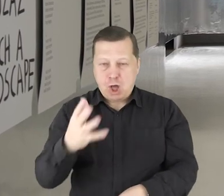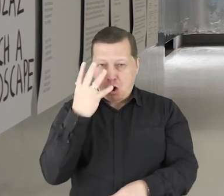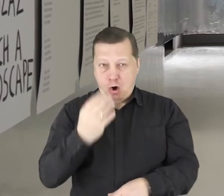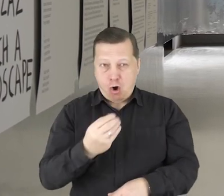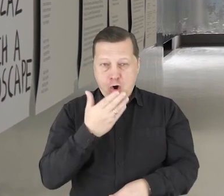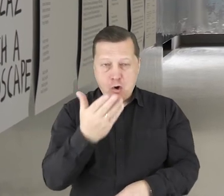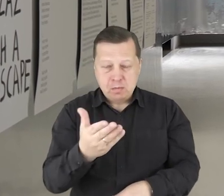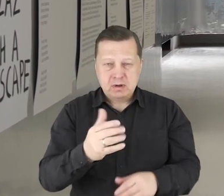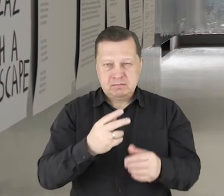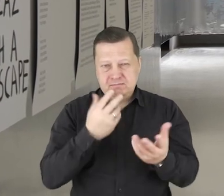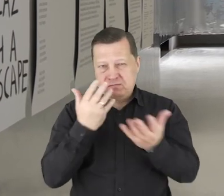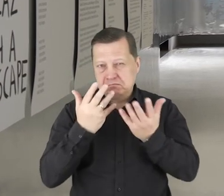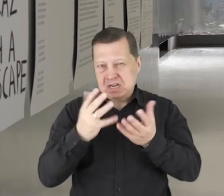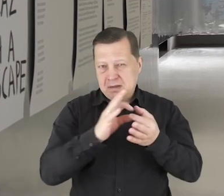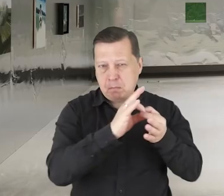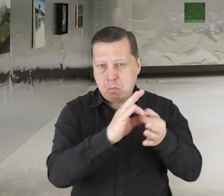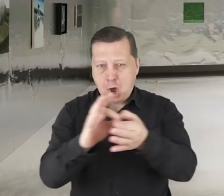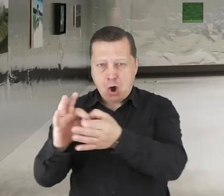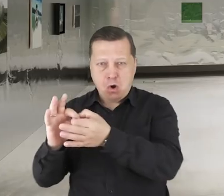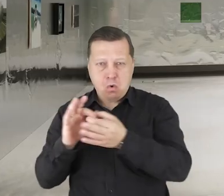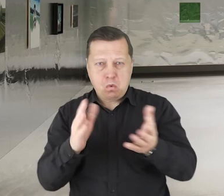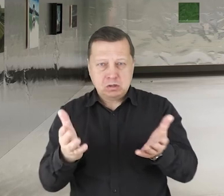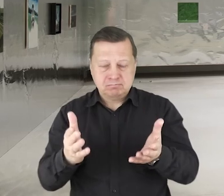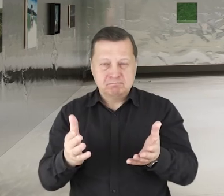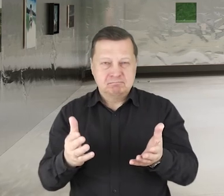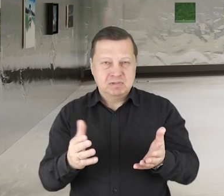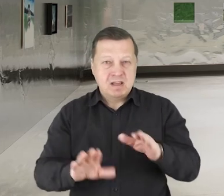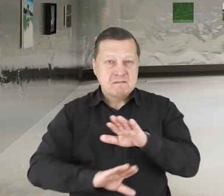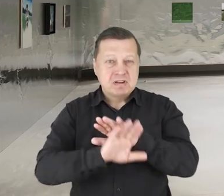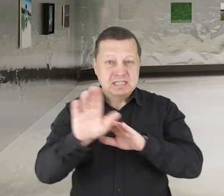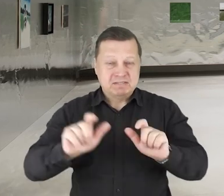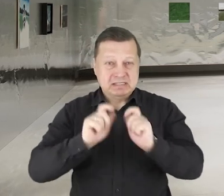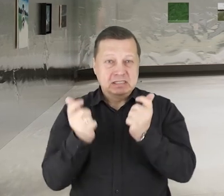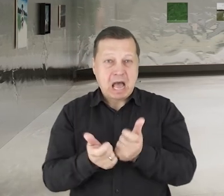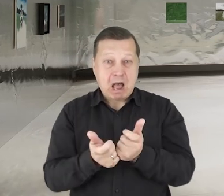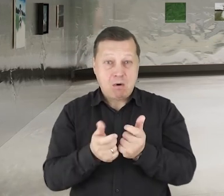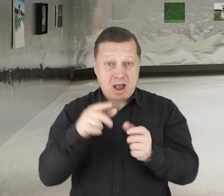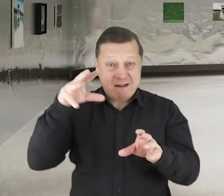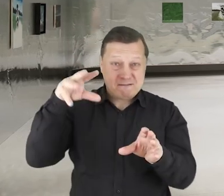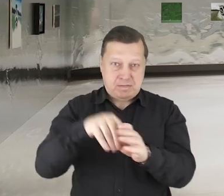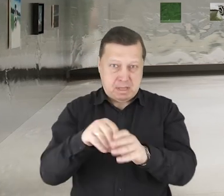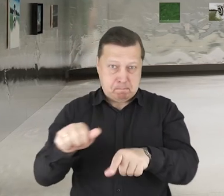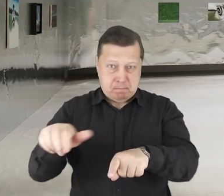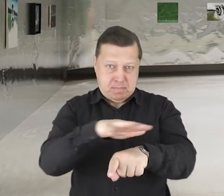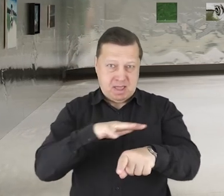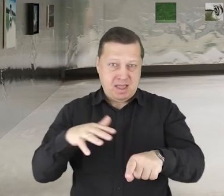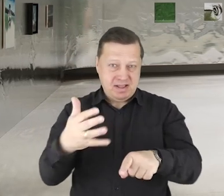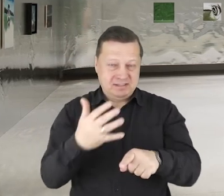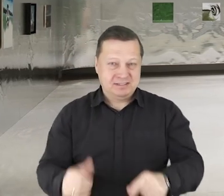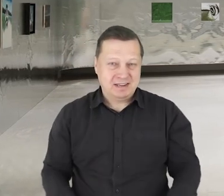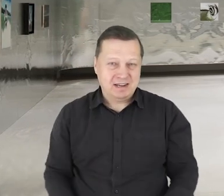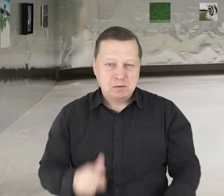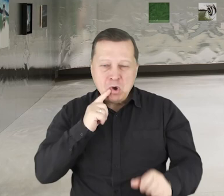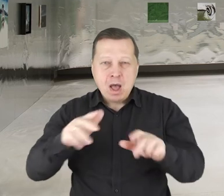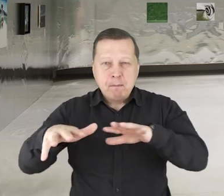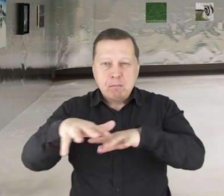obrazy są niejako połączone. Cała wystawa staje się jeszcze jednym pejzażem, jeszcze jednym